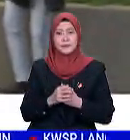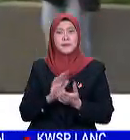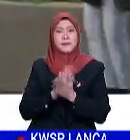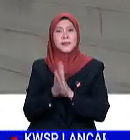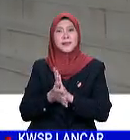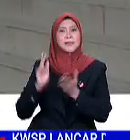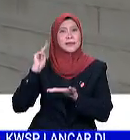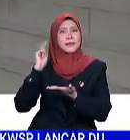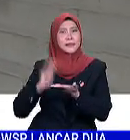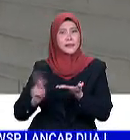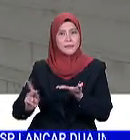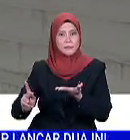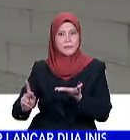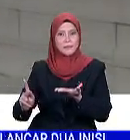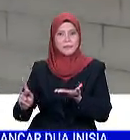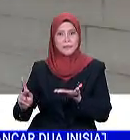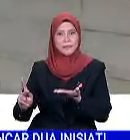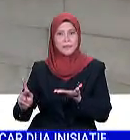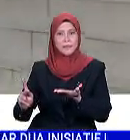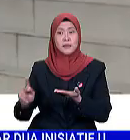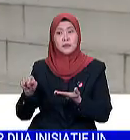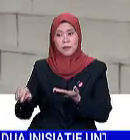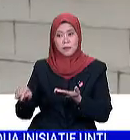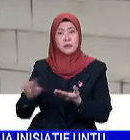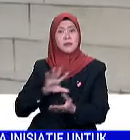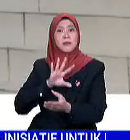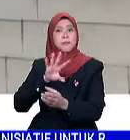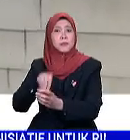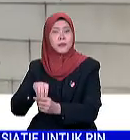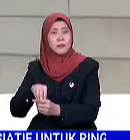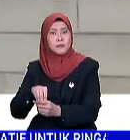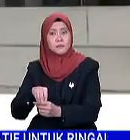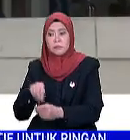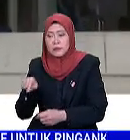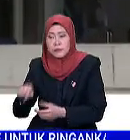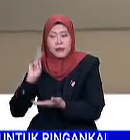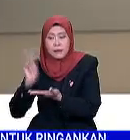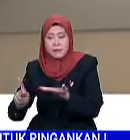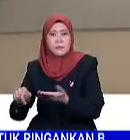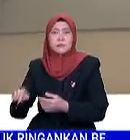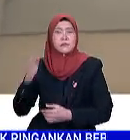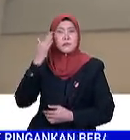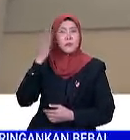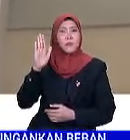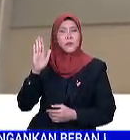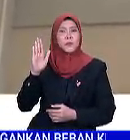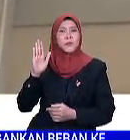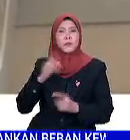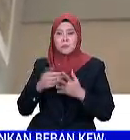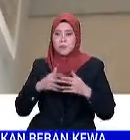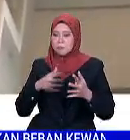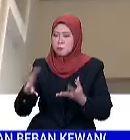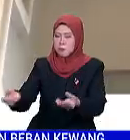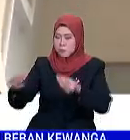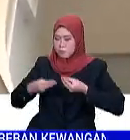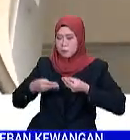kerani ya dia dia terlibat Masa dia tak tahu tapi keadaan tu dia terima